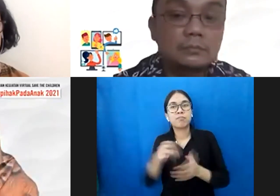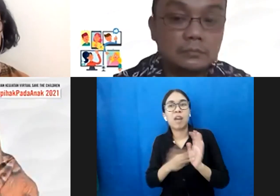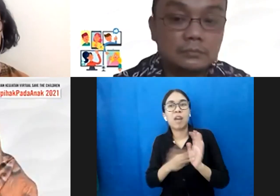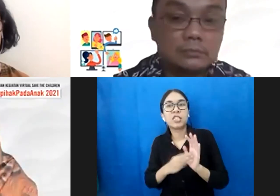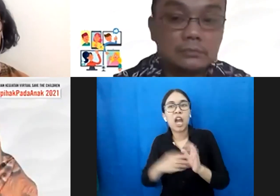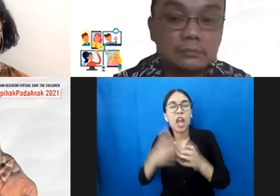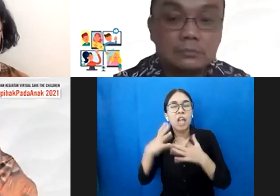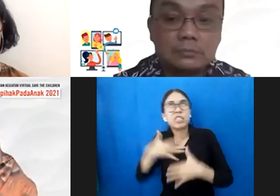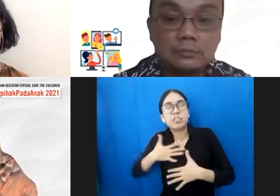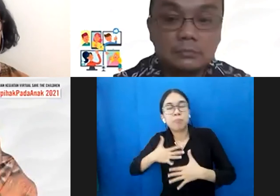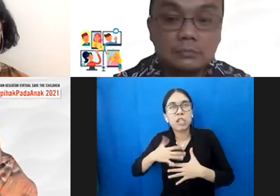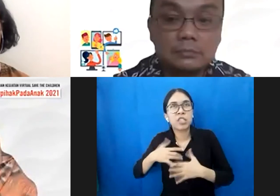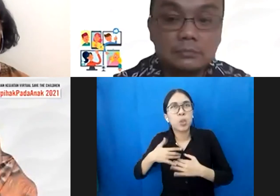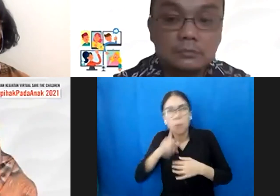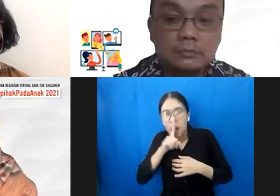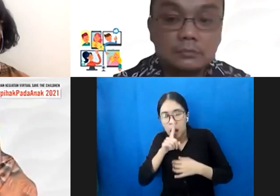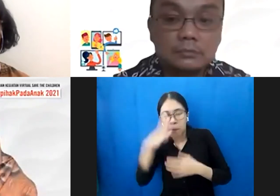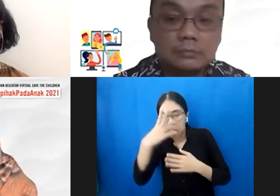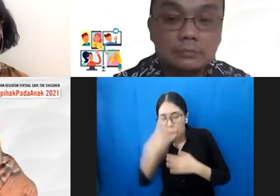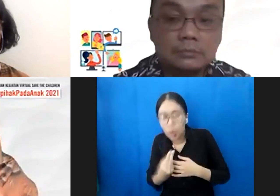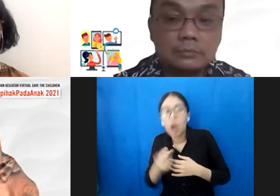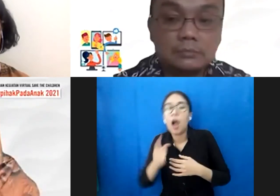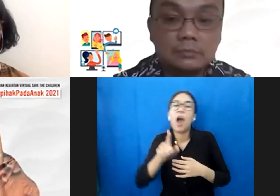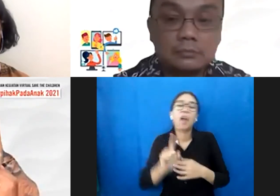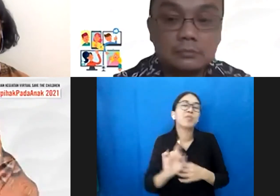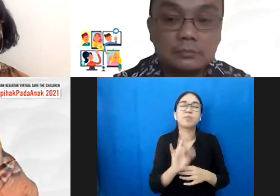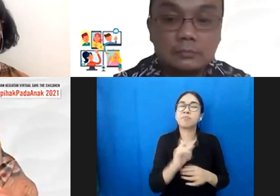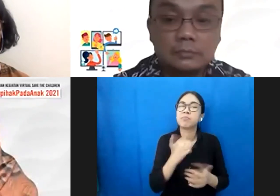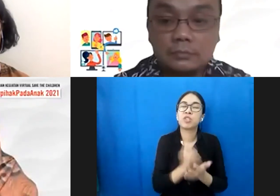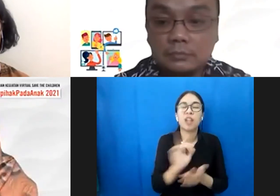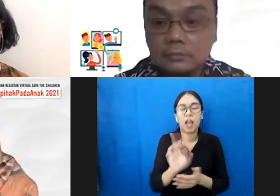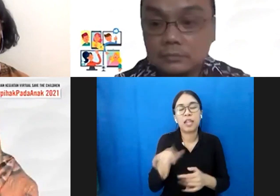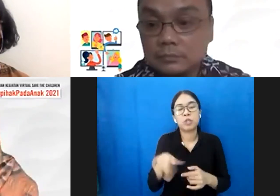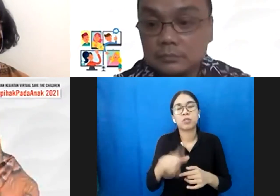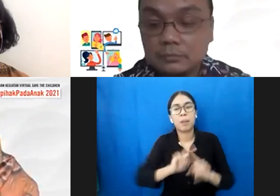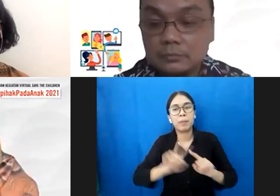Tapi mereka menjadi malu menutupi. Nah, akibatnya malah jadi tambah berat gitu ya.